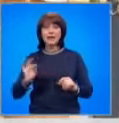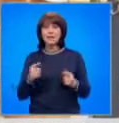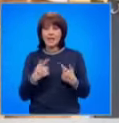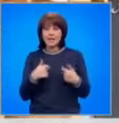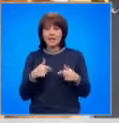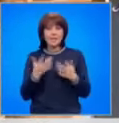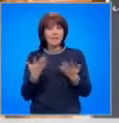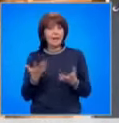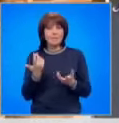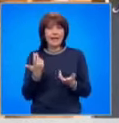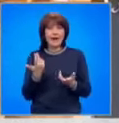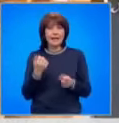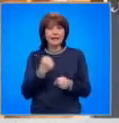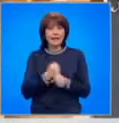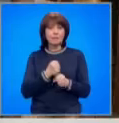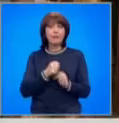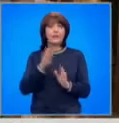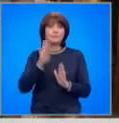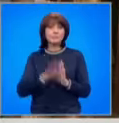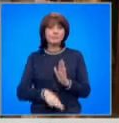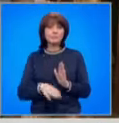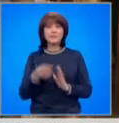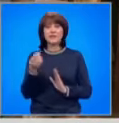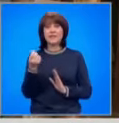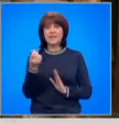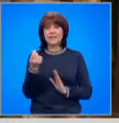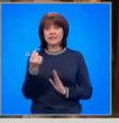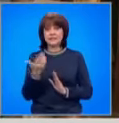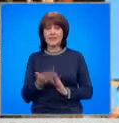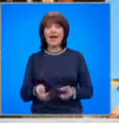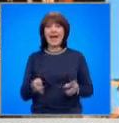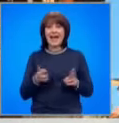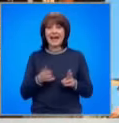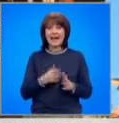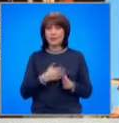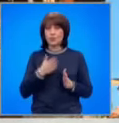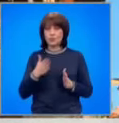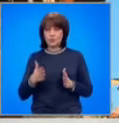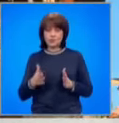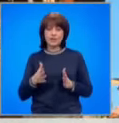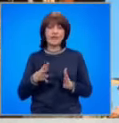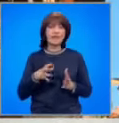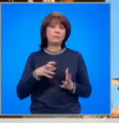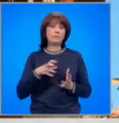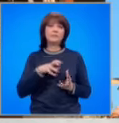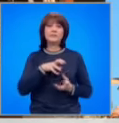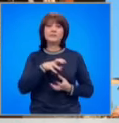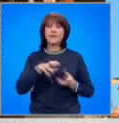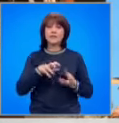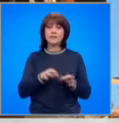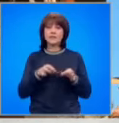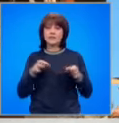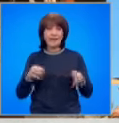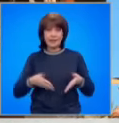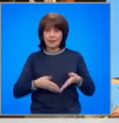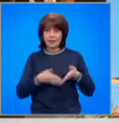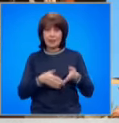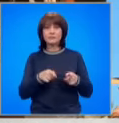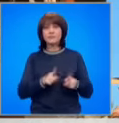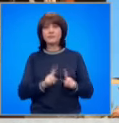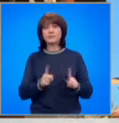на ниски цени, лоу кост. Дори и краткосрочните антикризисни мерки да помогнат до някъде, това няма да